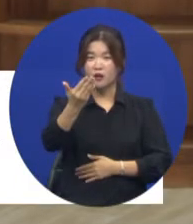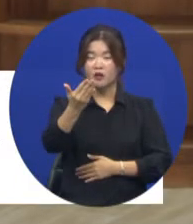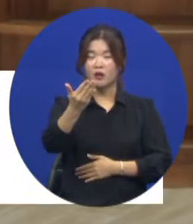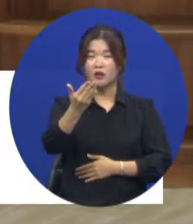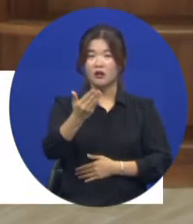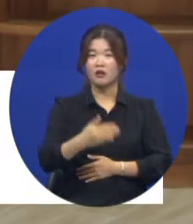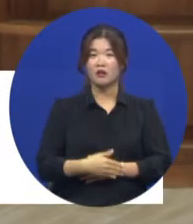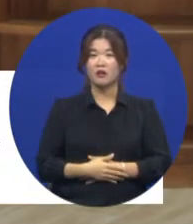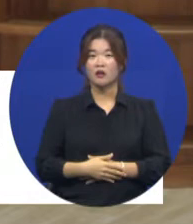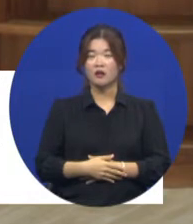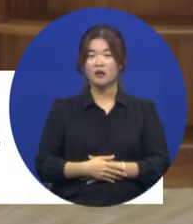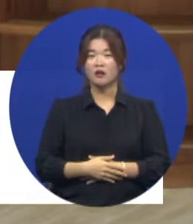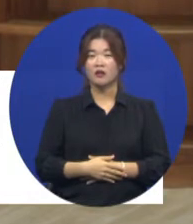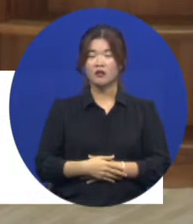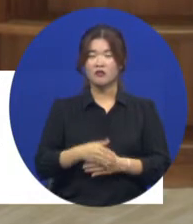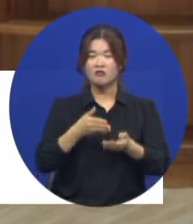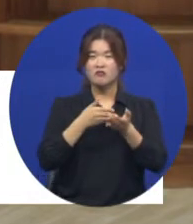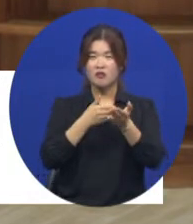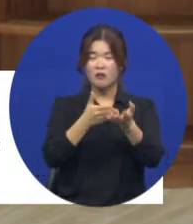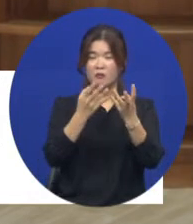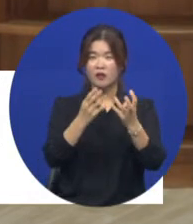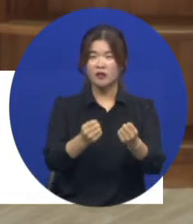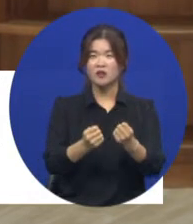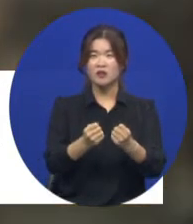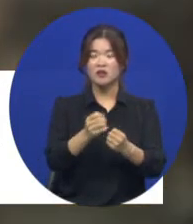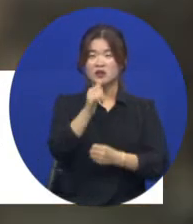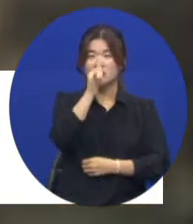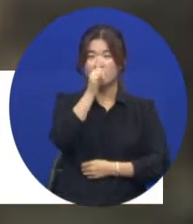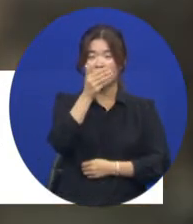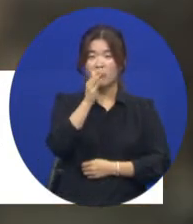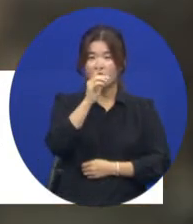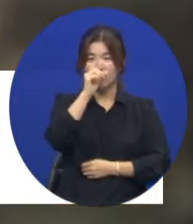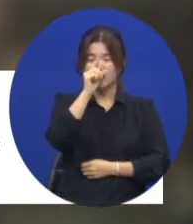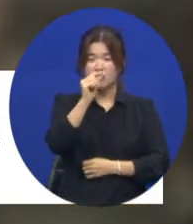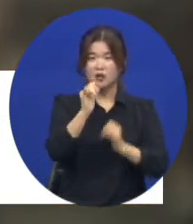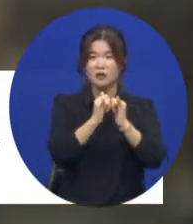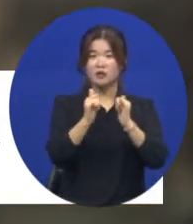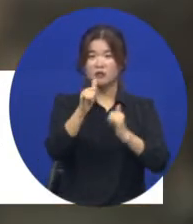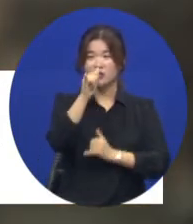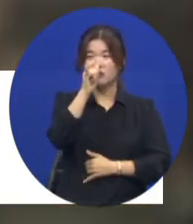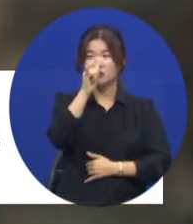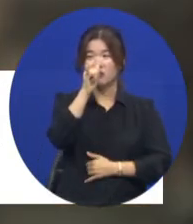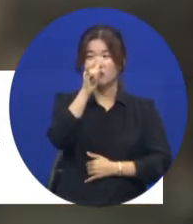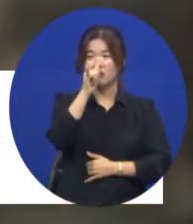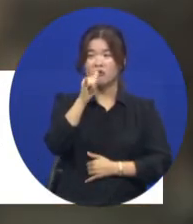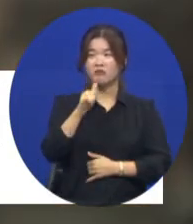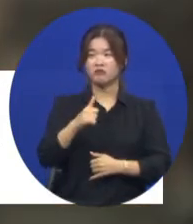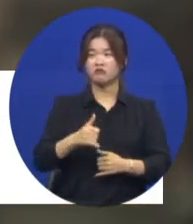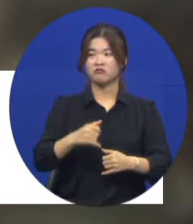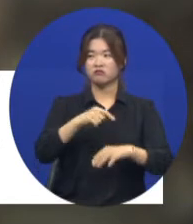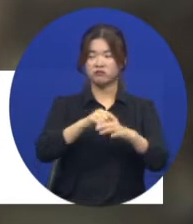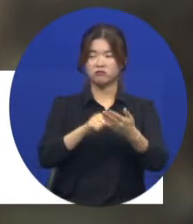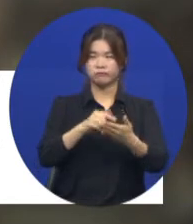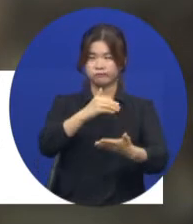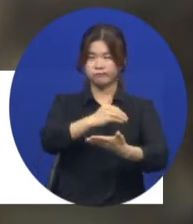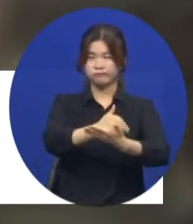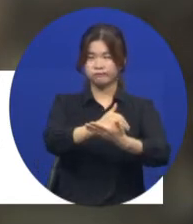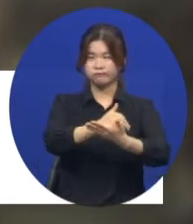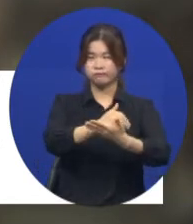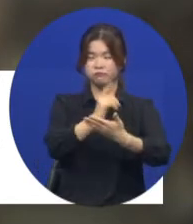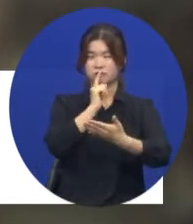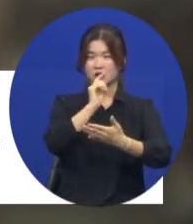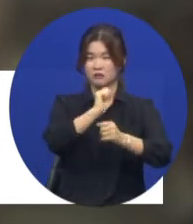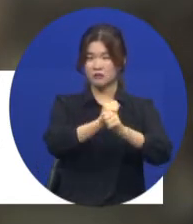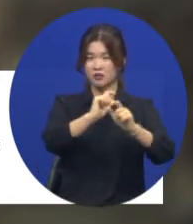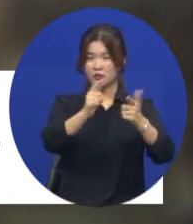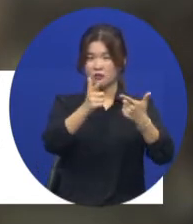그런 의견들을 많이 주시긴 해요. 그러면서 예민한 분들이나 이런 분들은 이제 마음의 문을 차단하기도 하고 그렇게